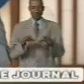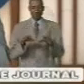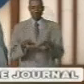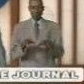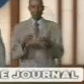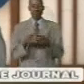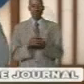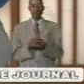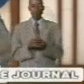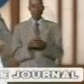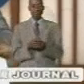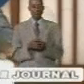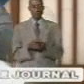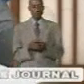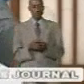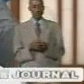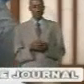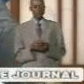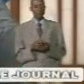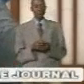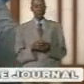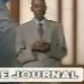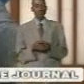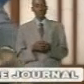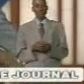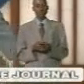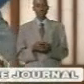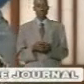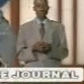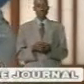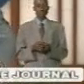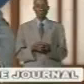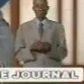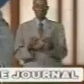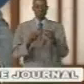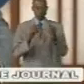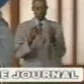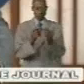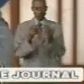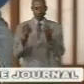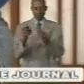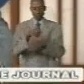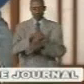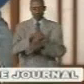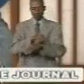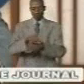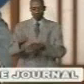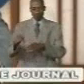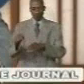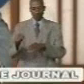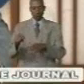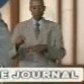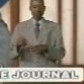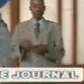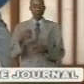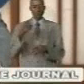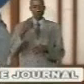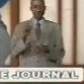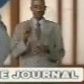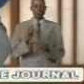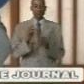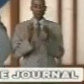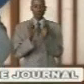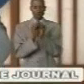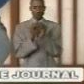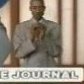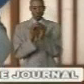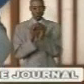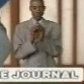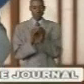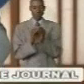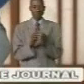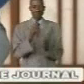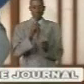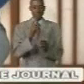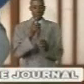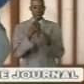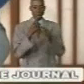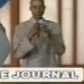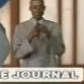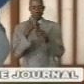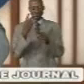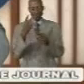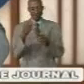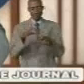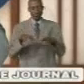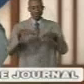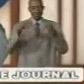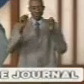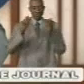séance publique. Constitution du bureau de la conférence, huis clos, élargi 1+4. Approbation des